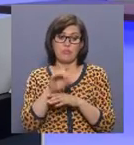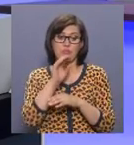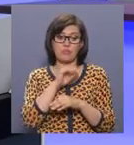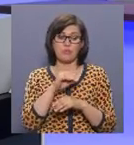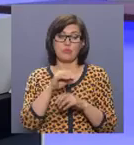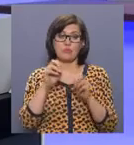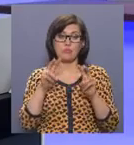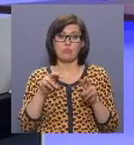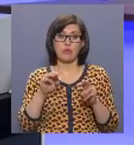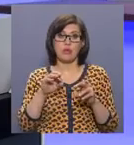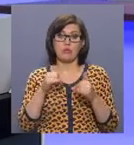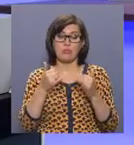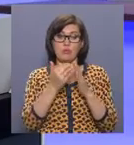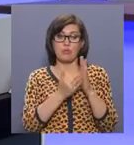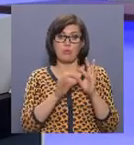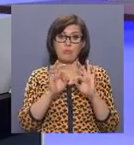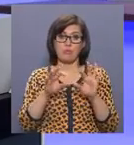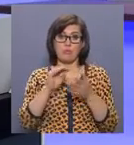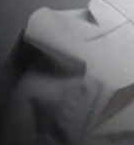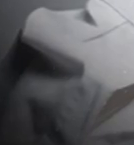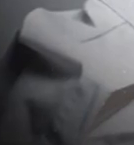Жадыра Омыржан түгендеп шықсын.